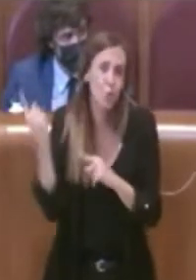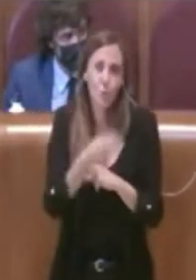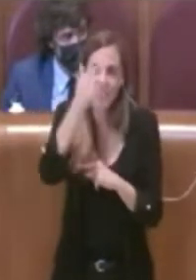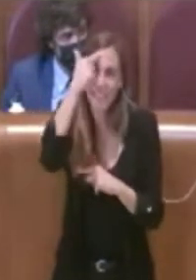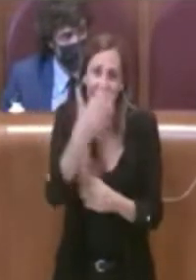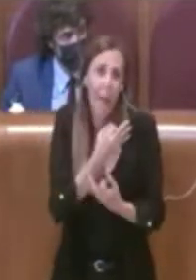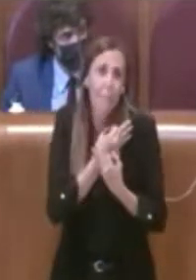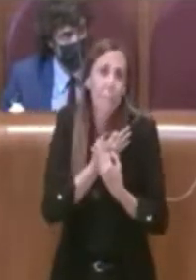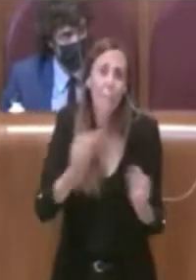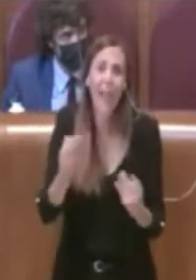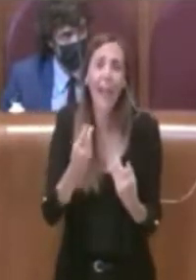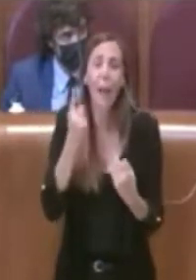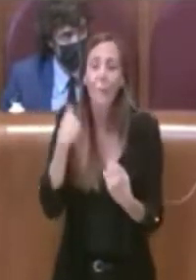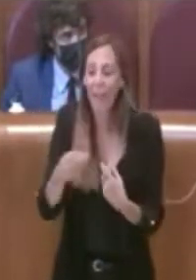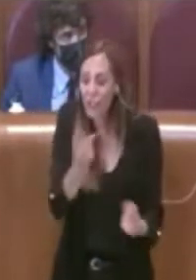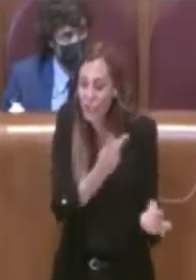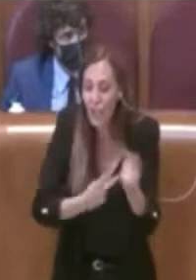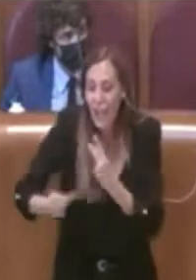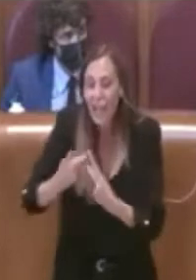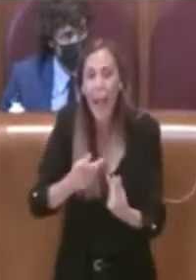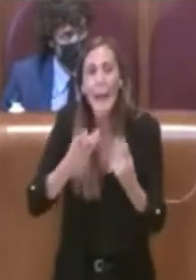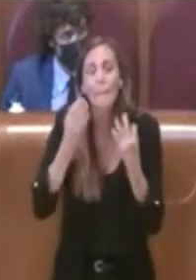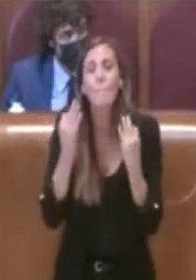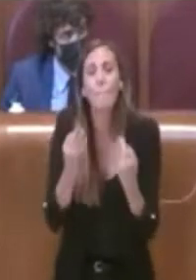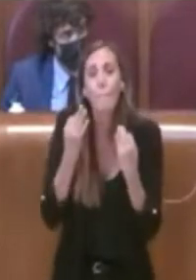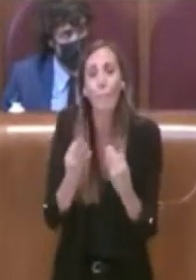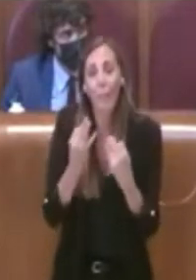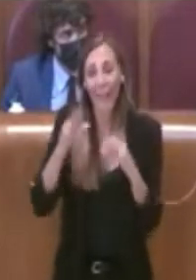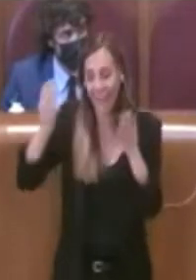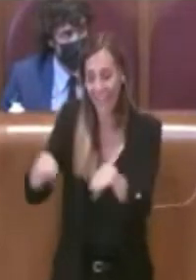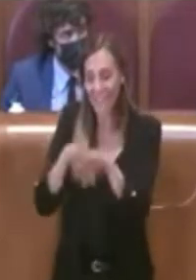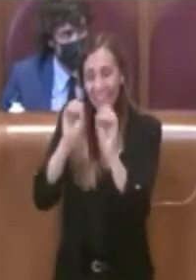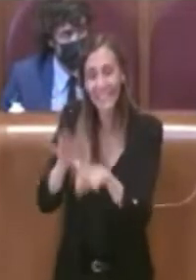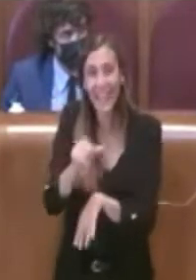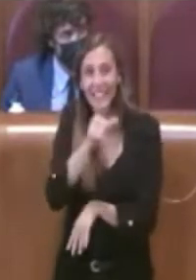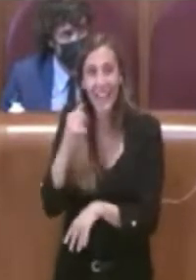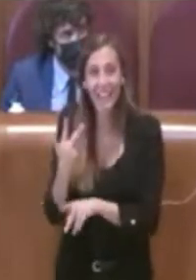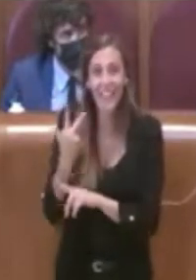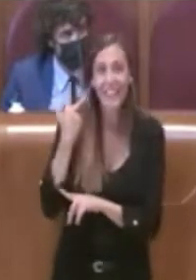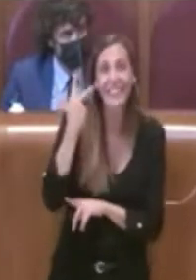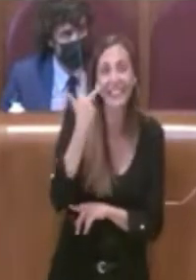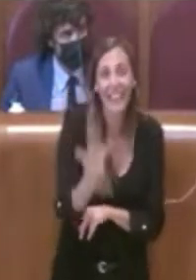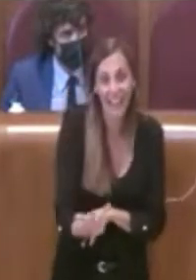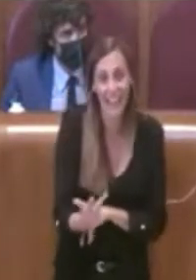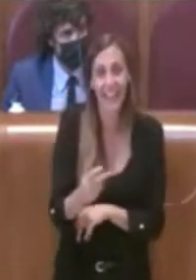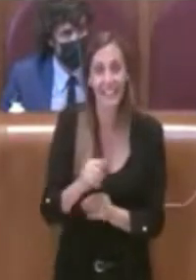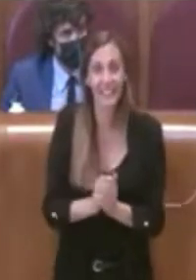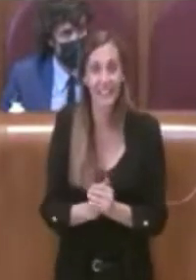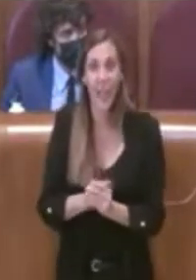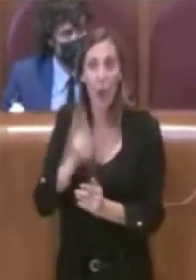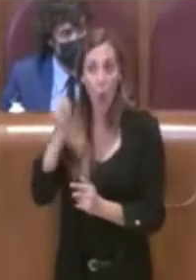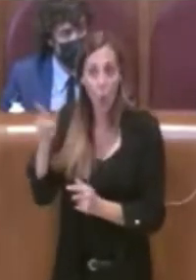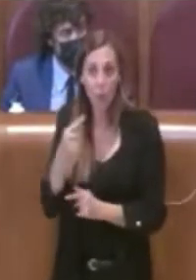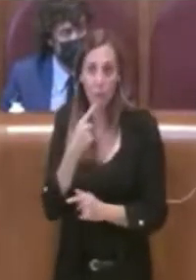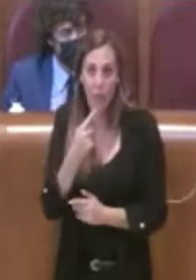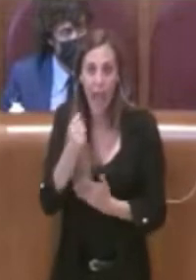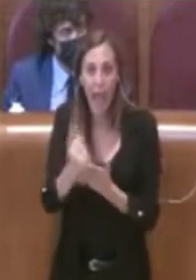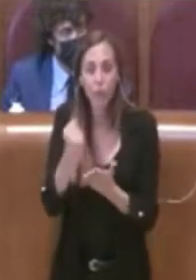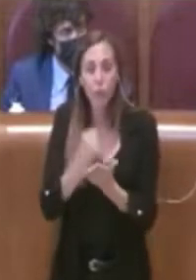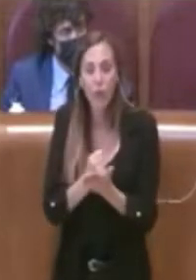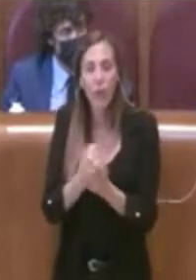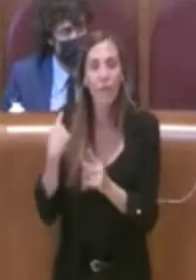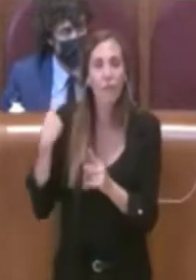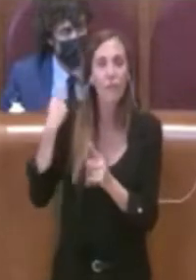per per far sì che questa discarica apra e dunque lui chiude qualcosa di certo che poteva essere autorizzato fino al